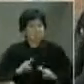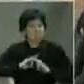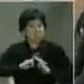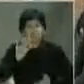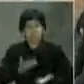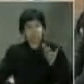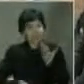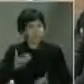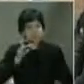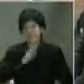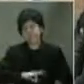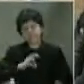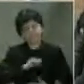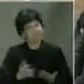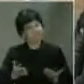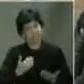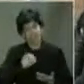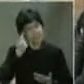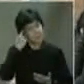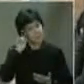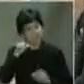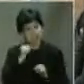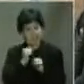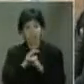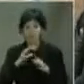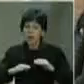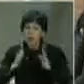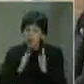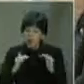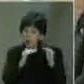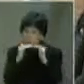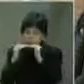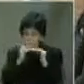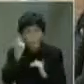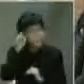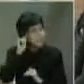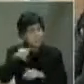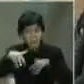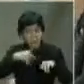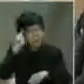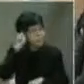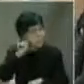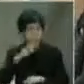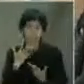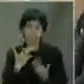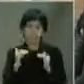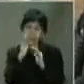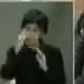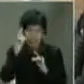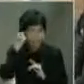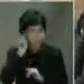จไม่คำนึงสิทธิขั้นพื้นฐานของพี่น้องประชาชนในระบอบประชาธิปไต